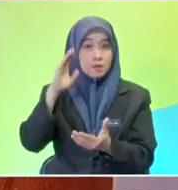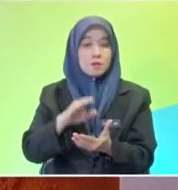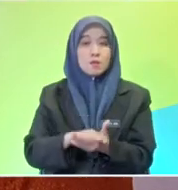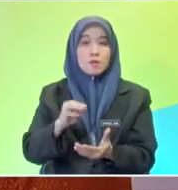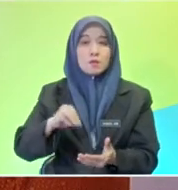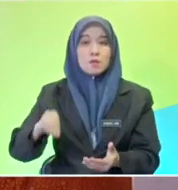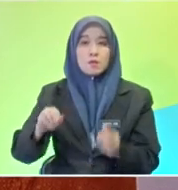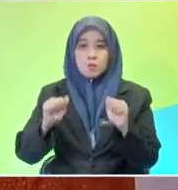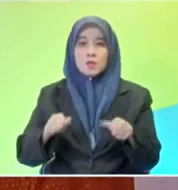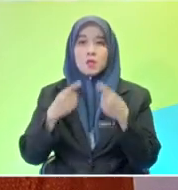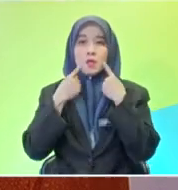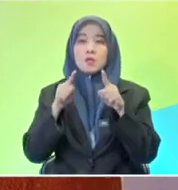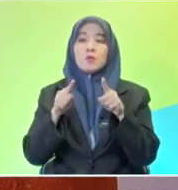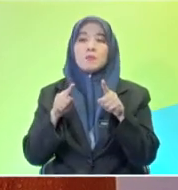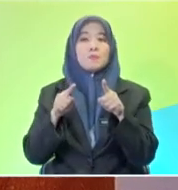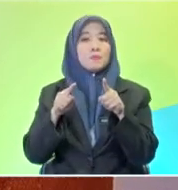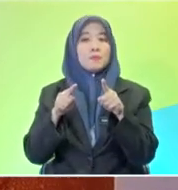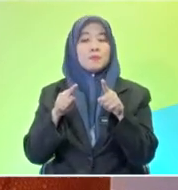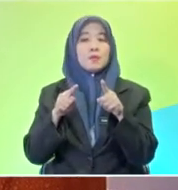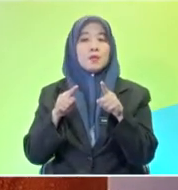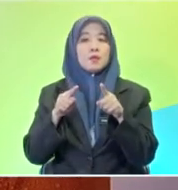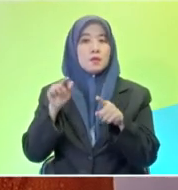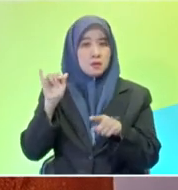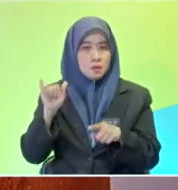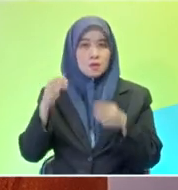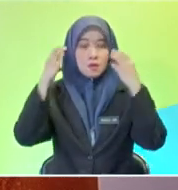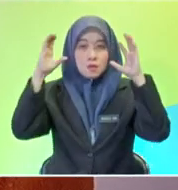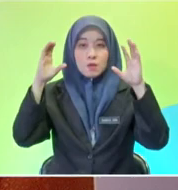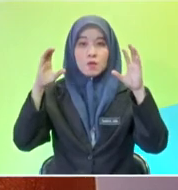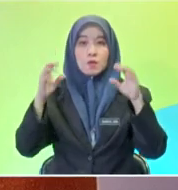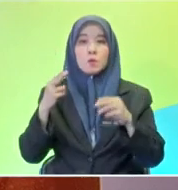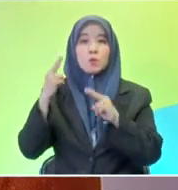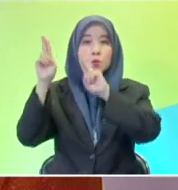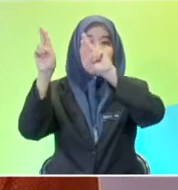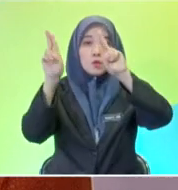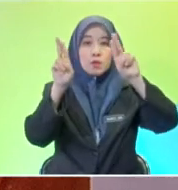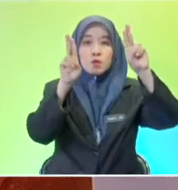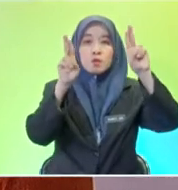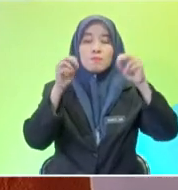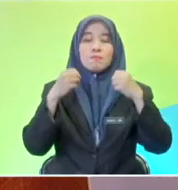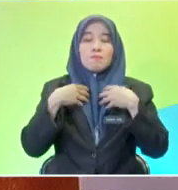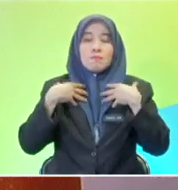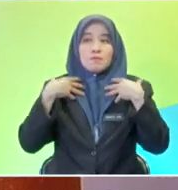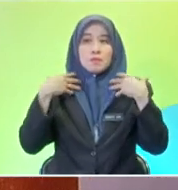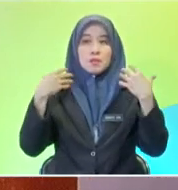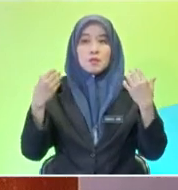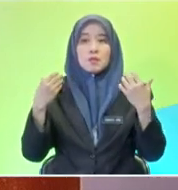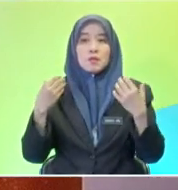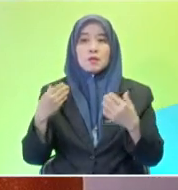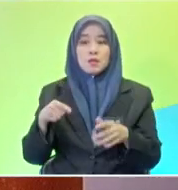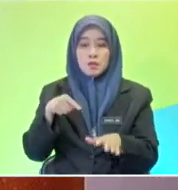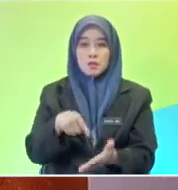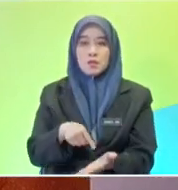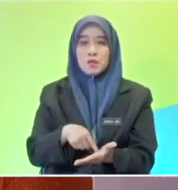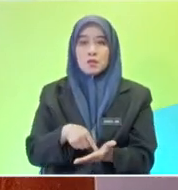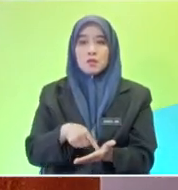dapat menjawab. Ya, cikgu. Udara di sini pun segar. Yeah. Di sinilah asal beras yang kita makan hari-hari.